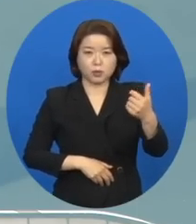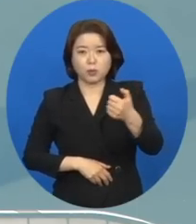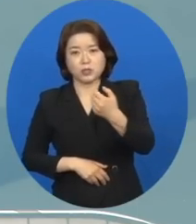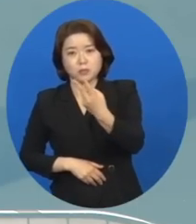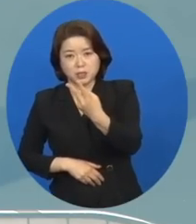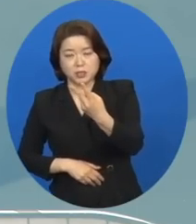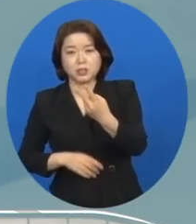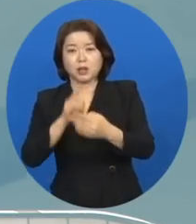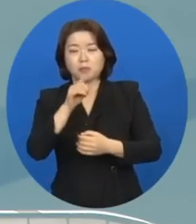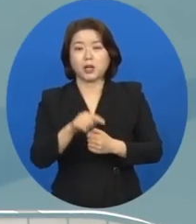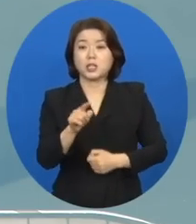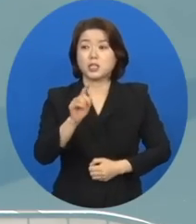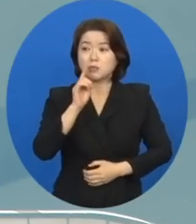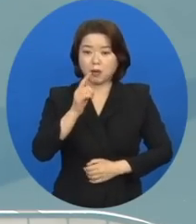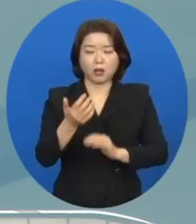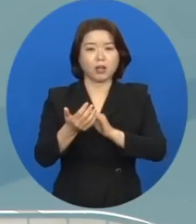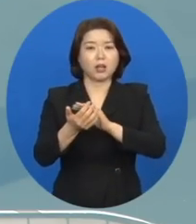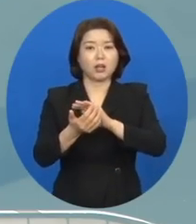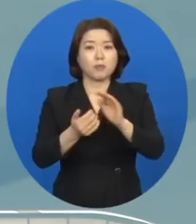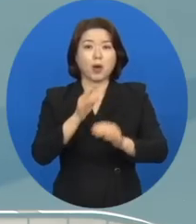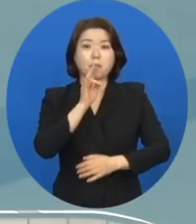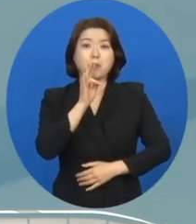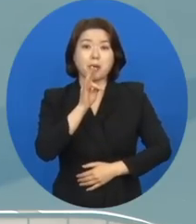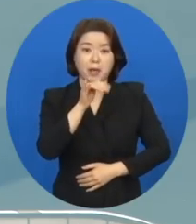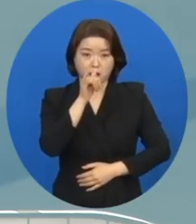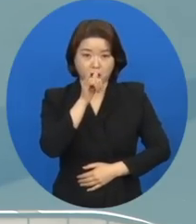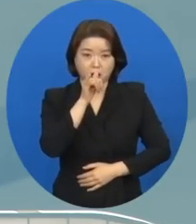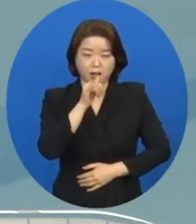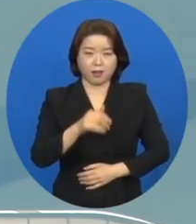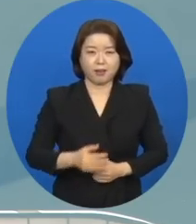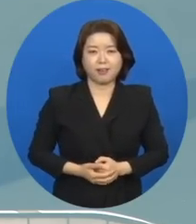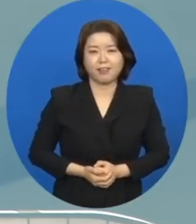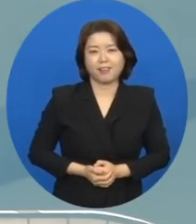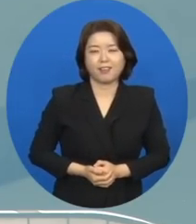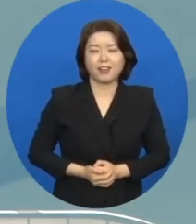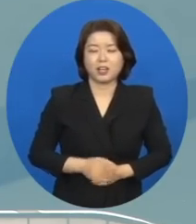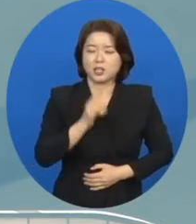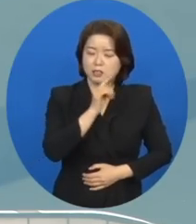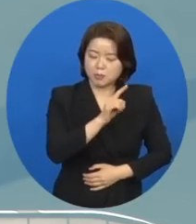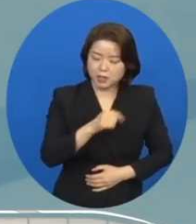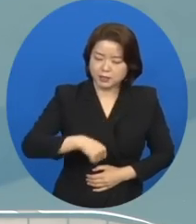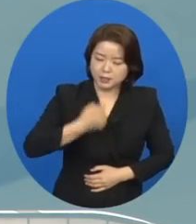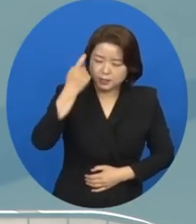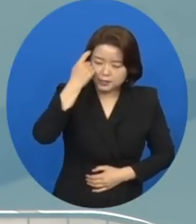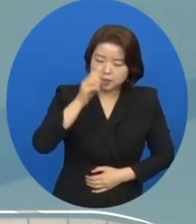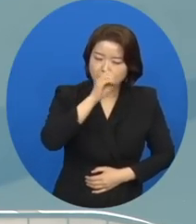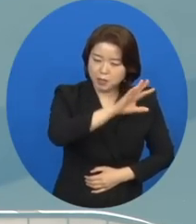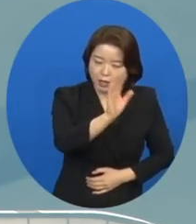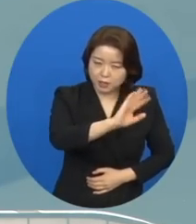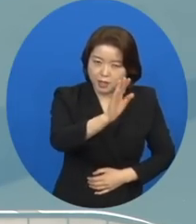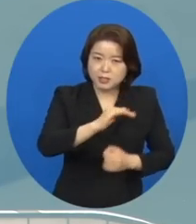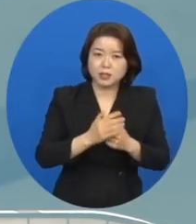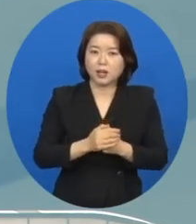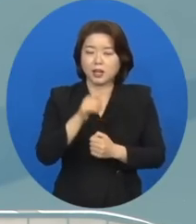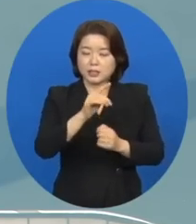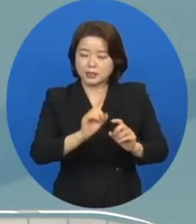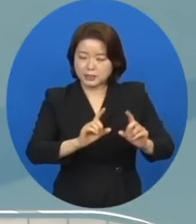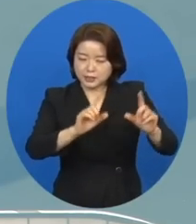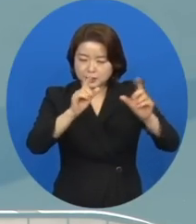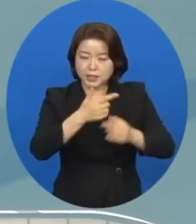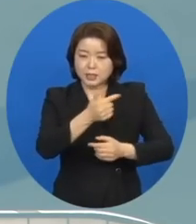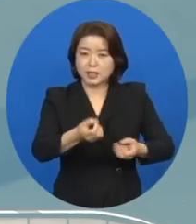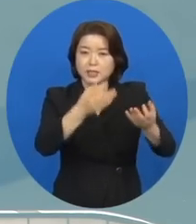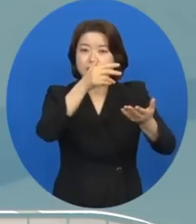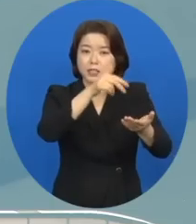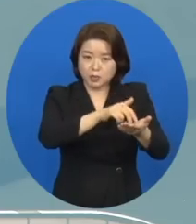말이 예언이었다는 것입니다. 51절이죠. 이 말은 가야바가 자기 생각으로 말한 것이 아니라 그 해의